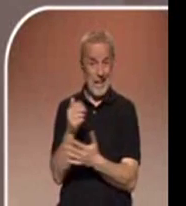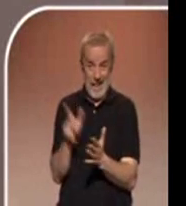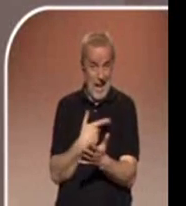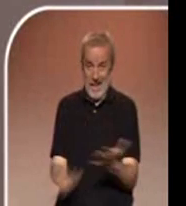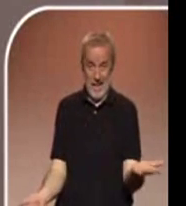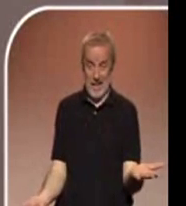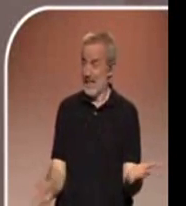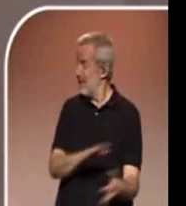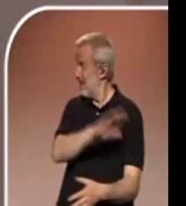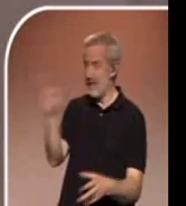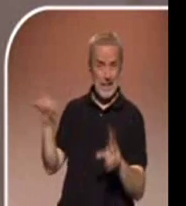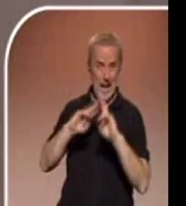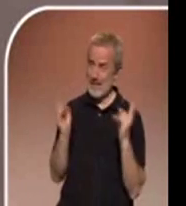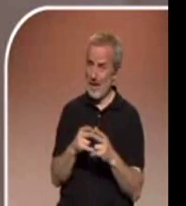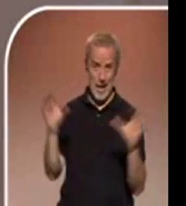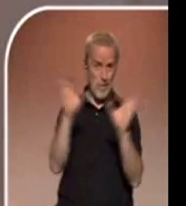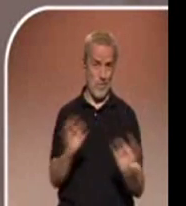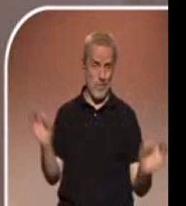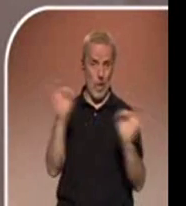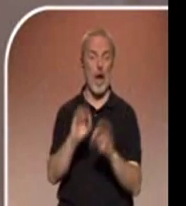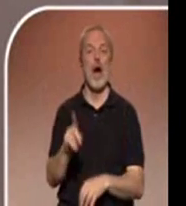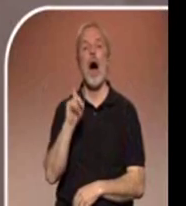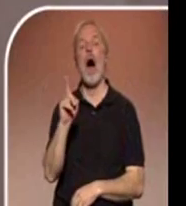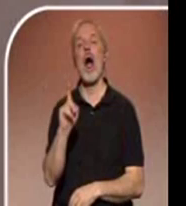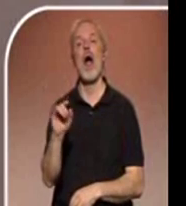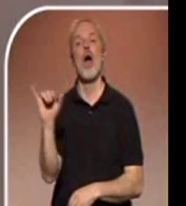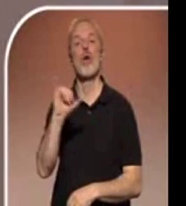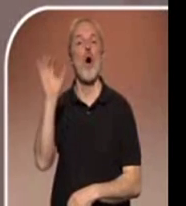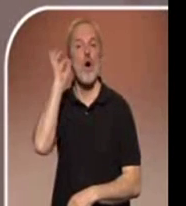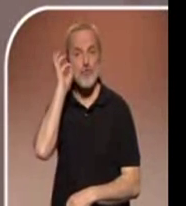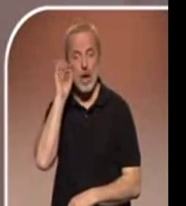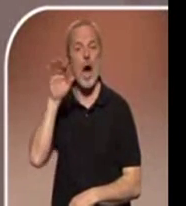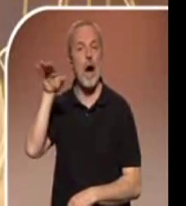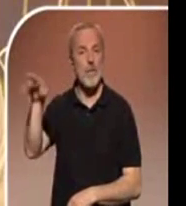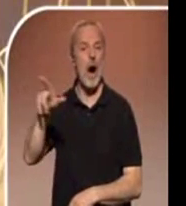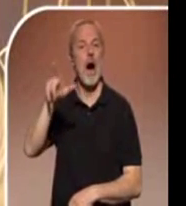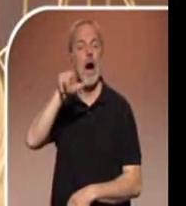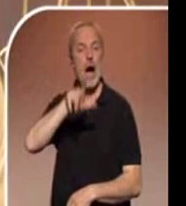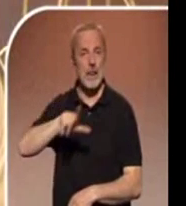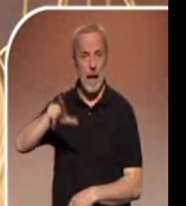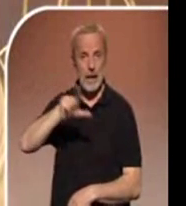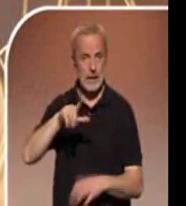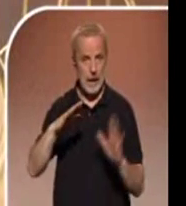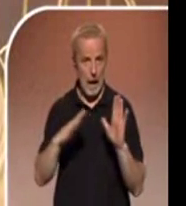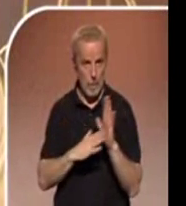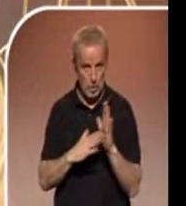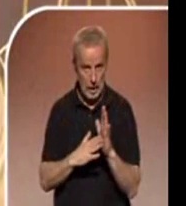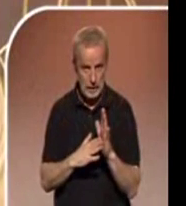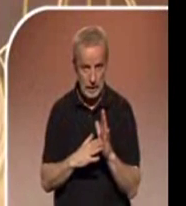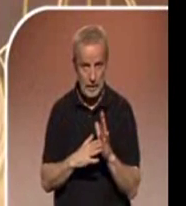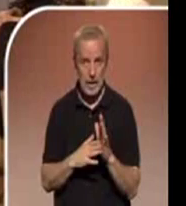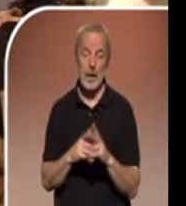to riziko je, že pokud má žena lajdenskou mutaci, má jeden znak, čili takzvanou heterozygotní formu, tak je to zhruba